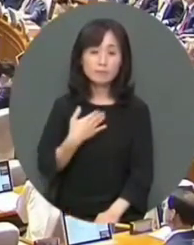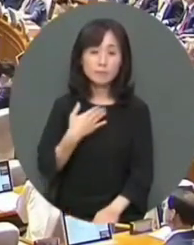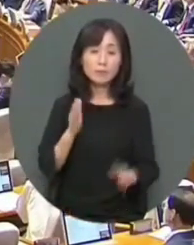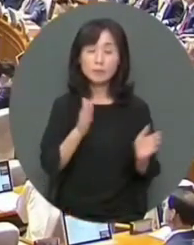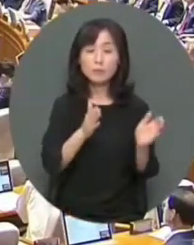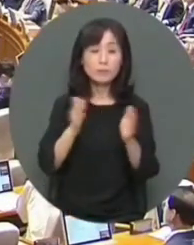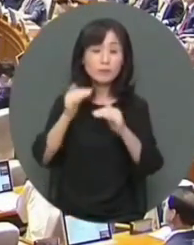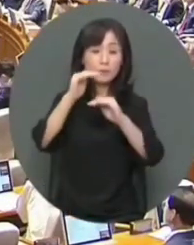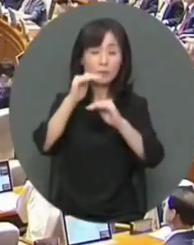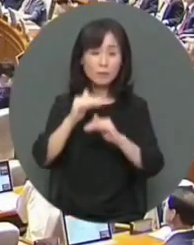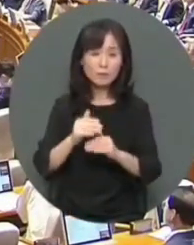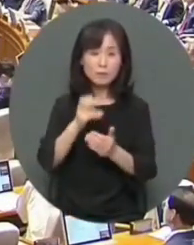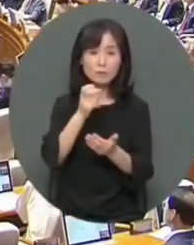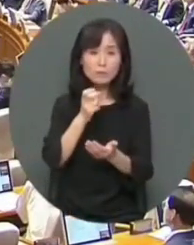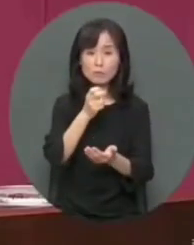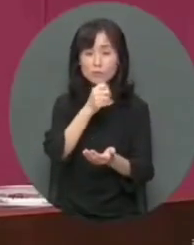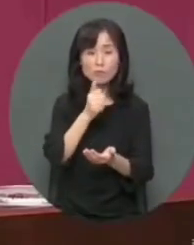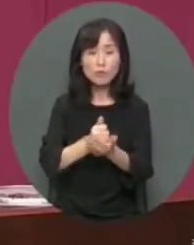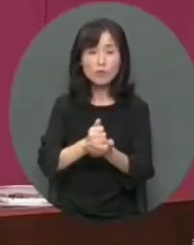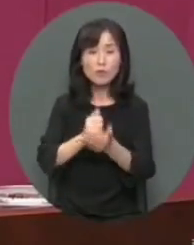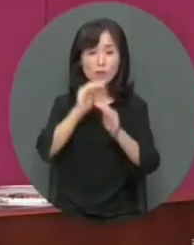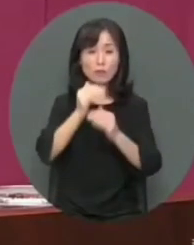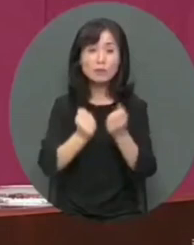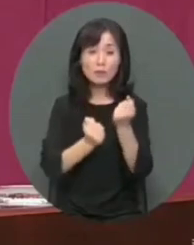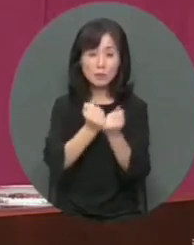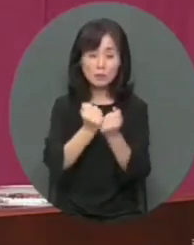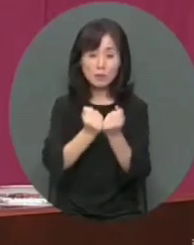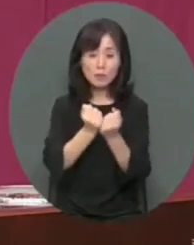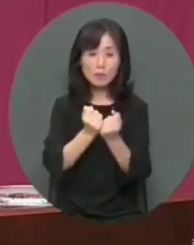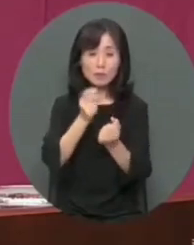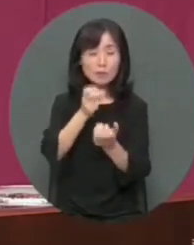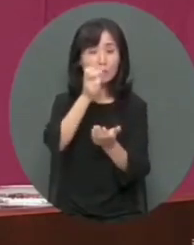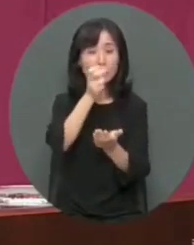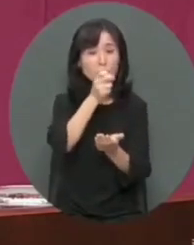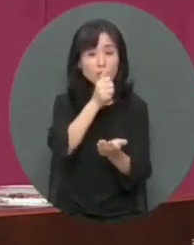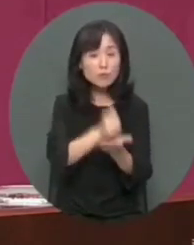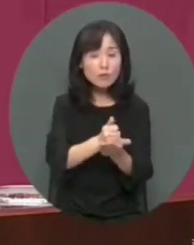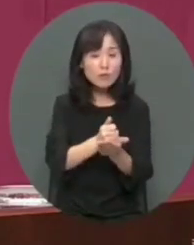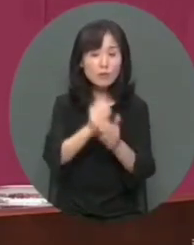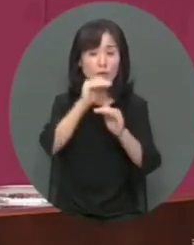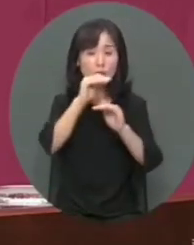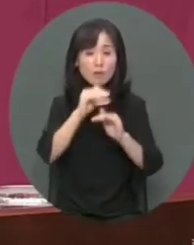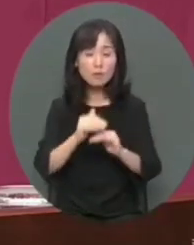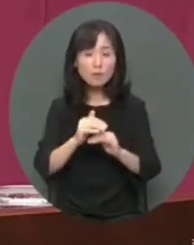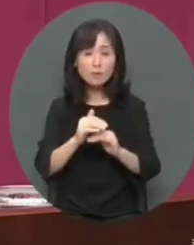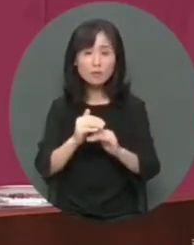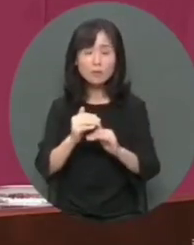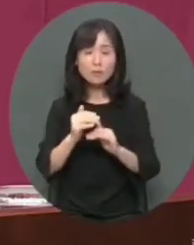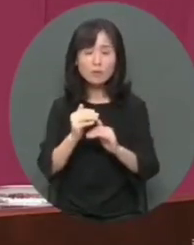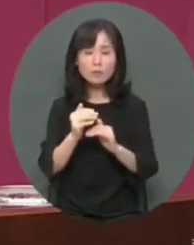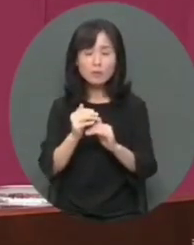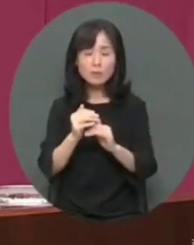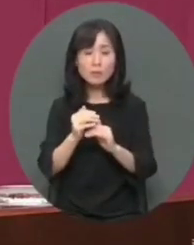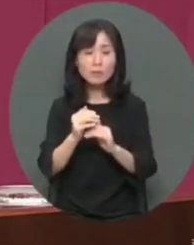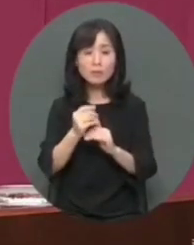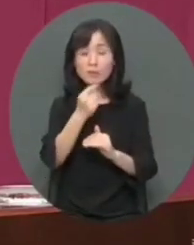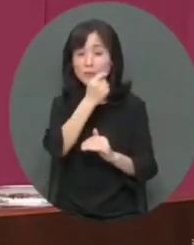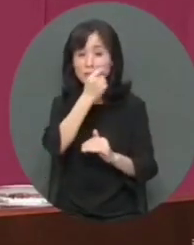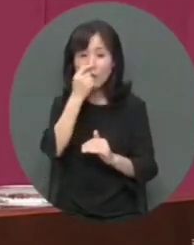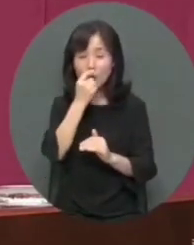준비해 온 내용은 범죄 혐의 내용을 설명하는 것과 이 범죄 혐의를 뒷받침하는 상세한